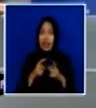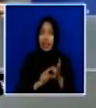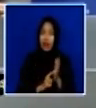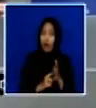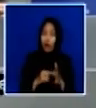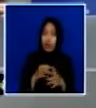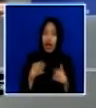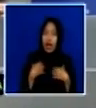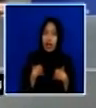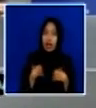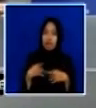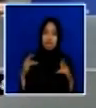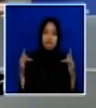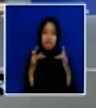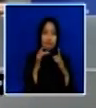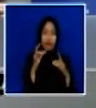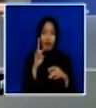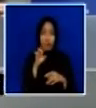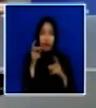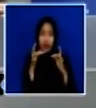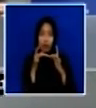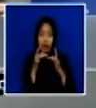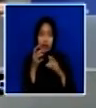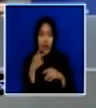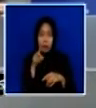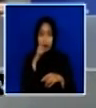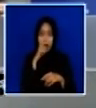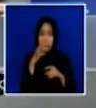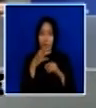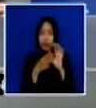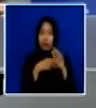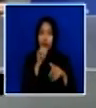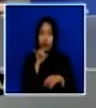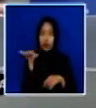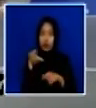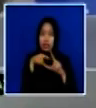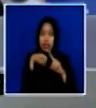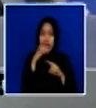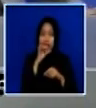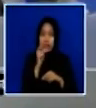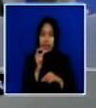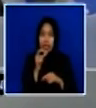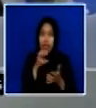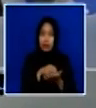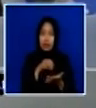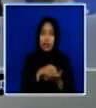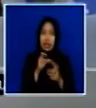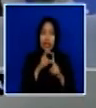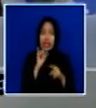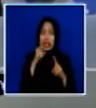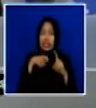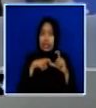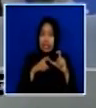sambungan virtual dengan Pak Muzakir beliau merupakan Kabid informasi dan persediaan diskominfo Pacitan